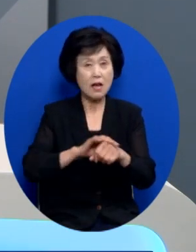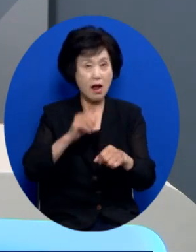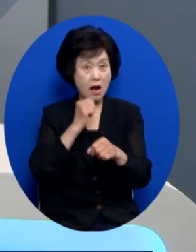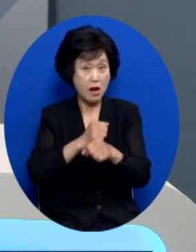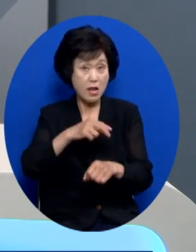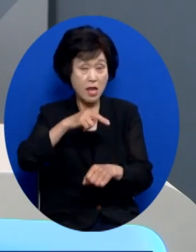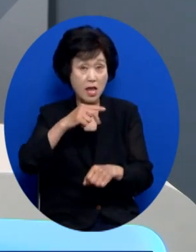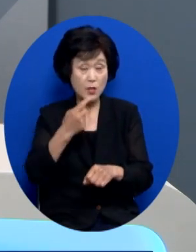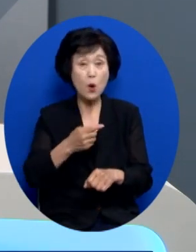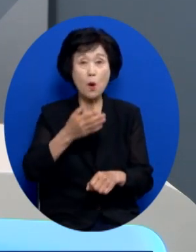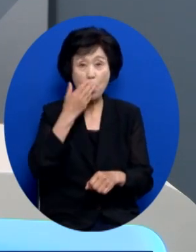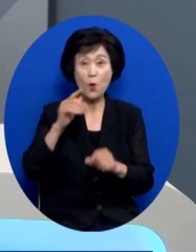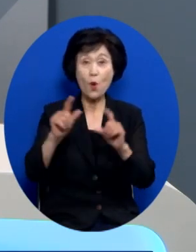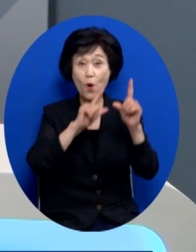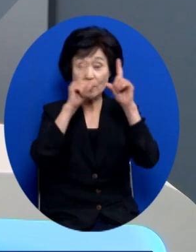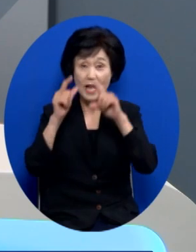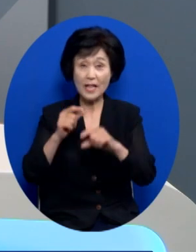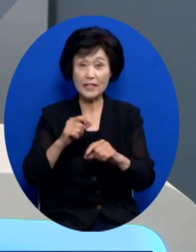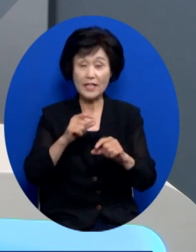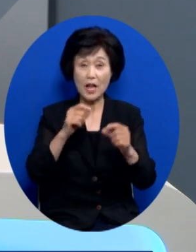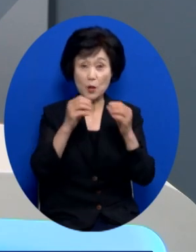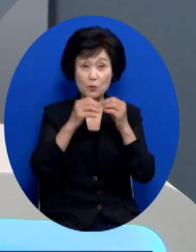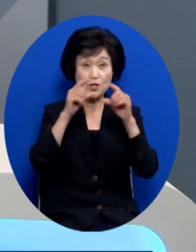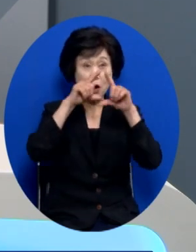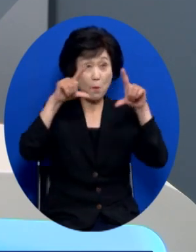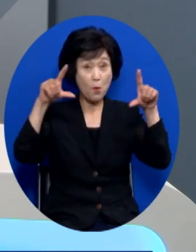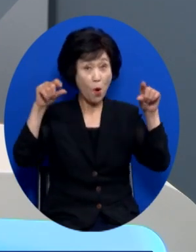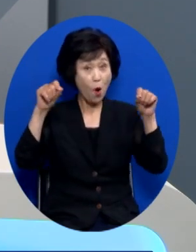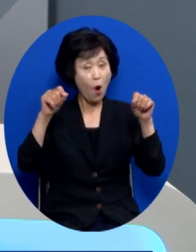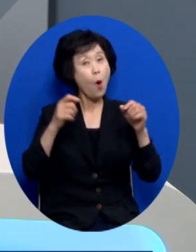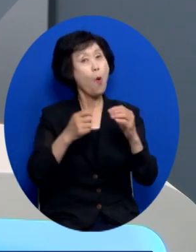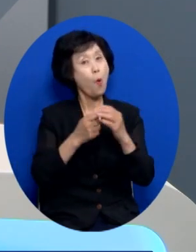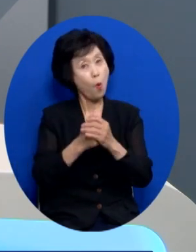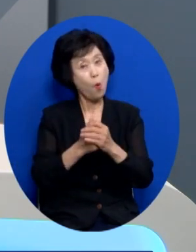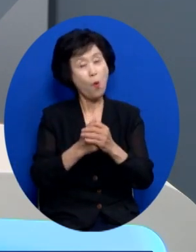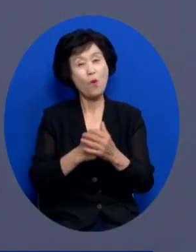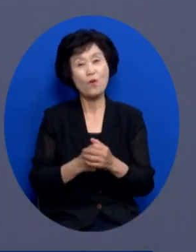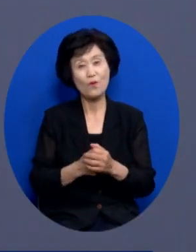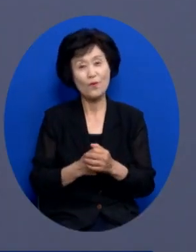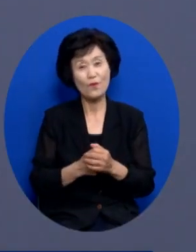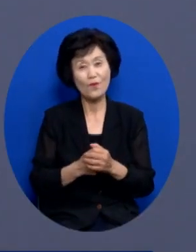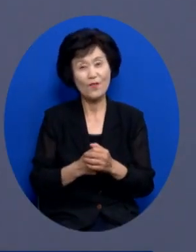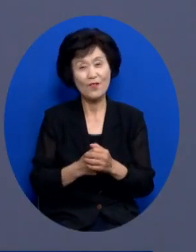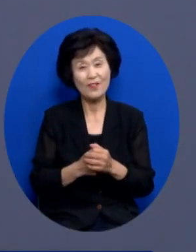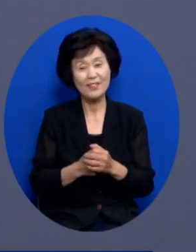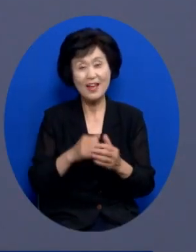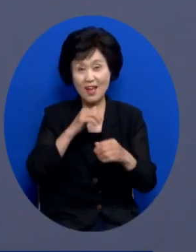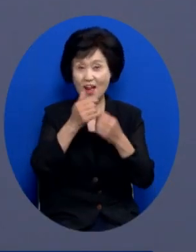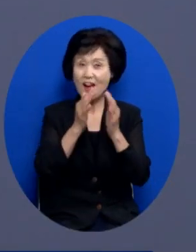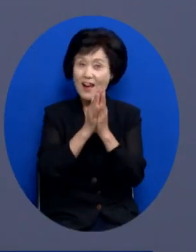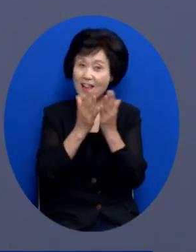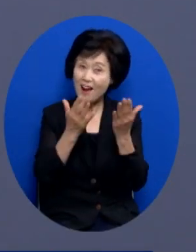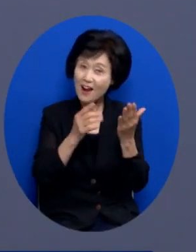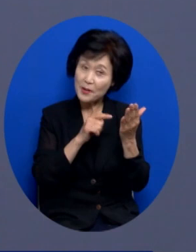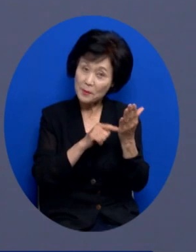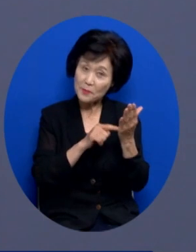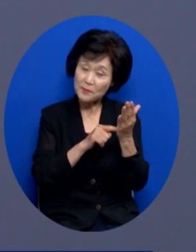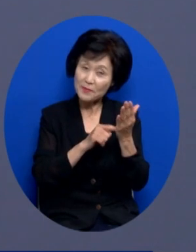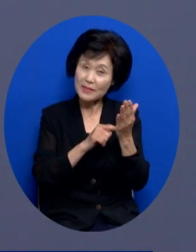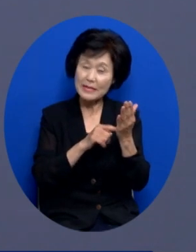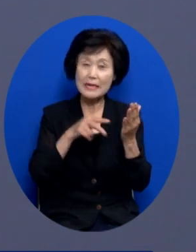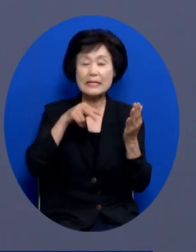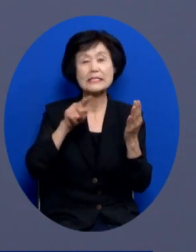그 표가 굉장히 독특한데요. 네, 인사에 대한 남다른 철학이 있으실 것 같습니다. 성경에서는 그